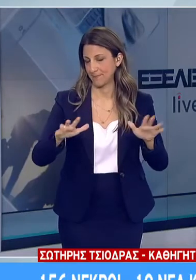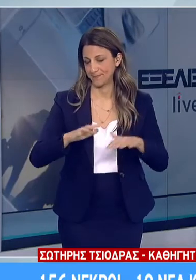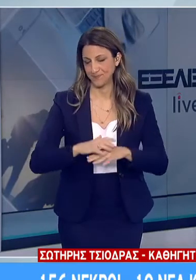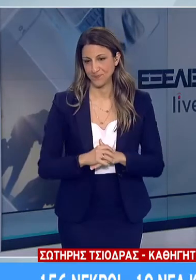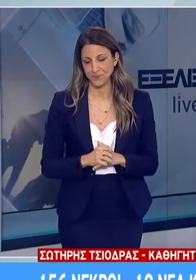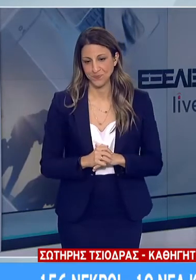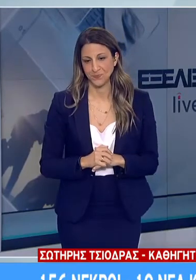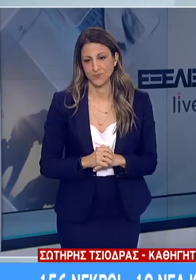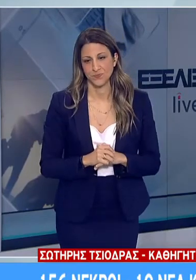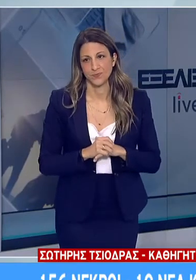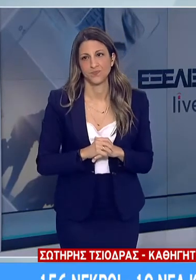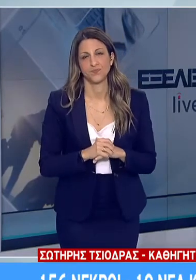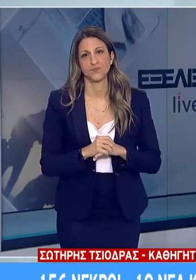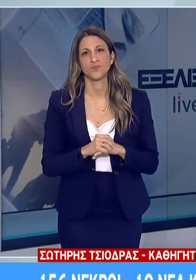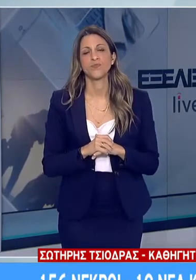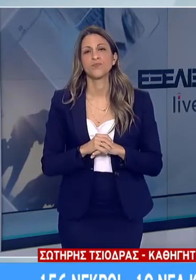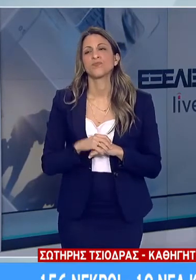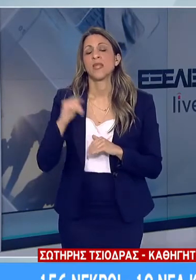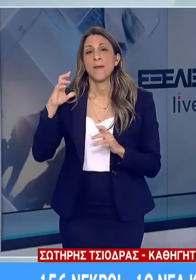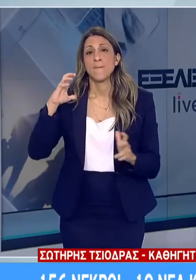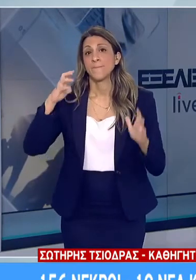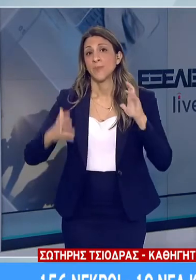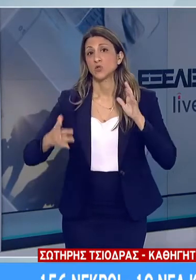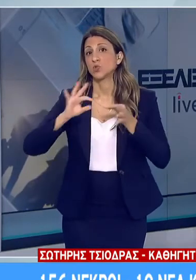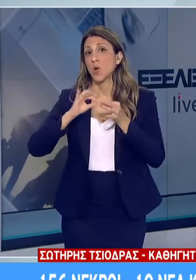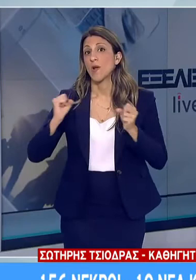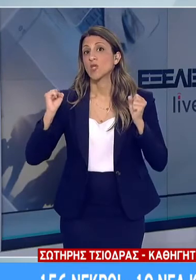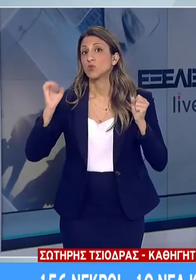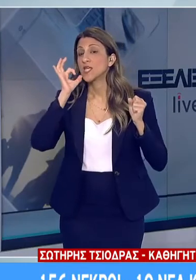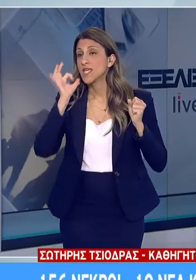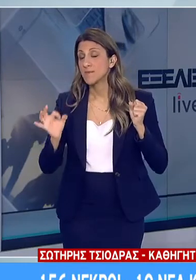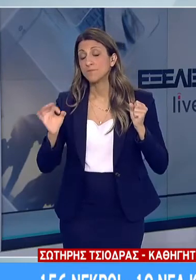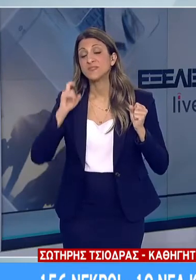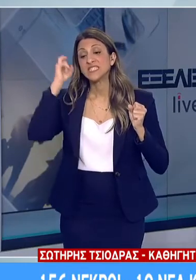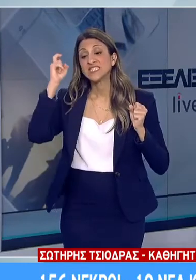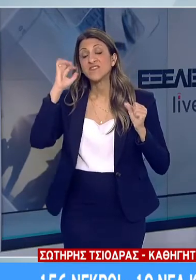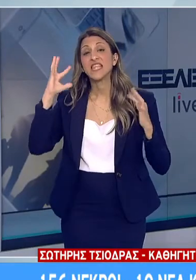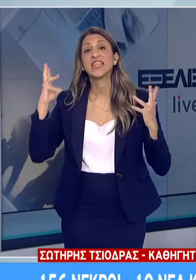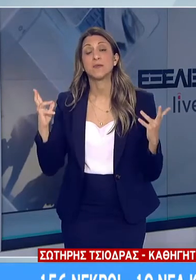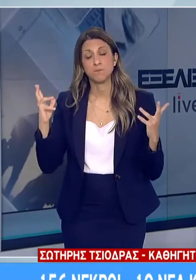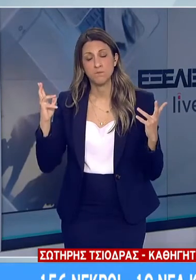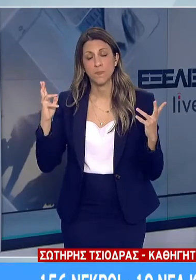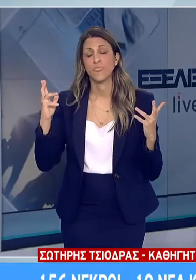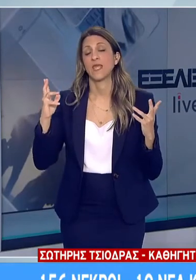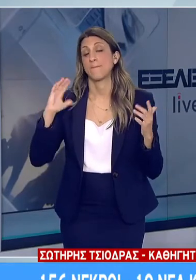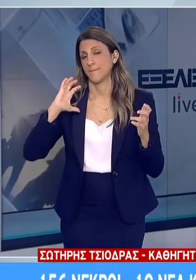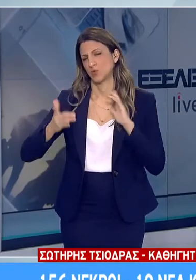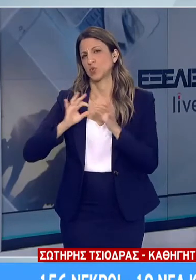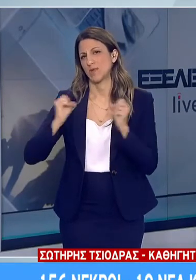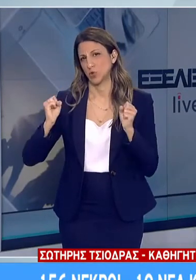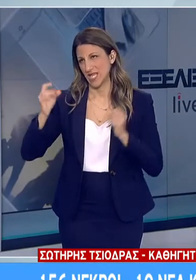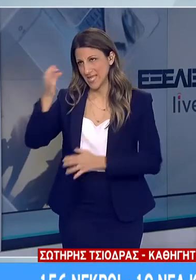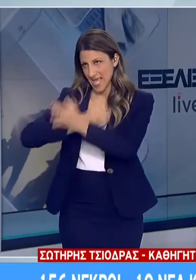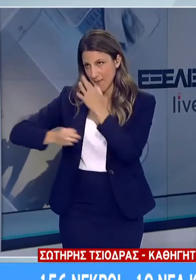Σχετικά με ανακοινώσεις από αξιωματούχους του Παγκόσμιου Οργανισμού Υγείας πως ο ιός μπορεί να μην φύγει ποτέ από τη ζωή μας, θα ήθελα να τοποθετηθώ.